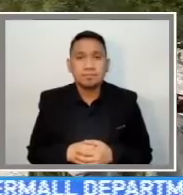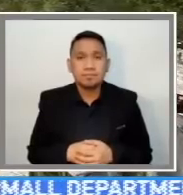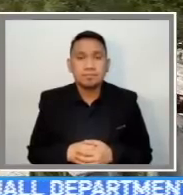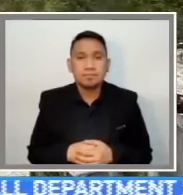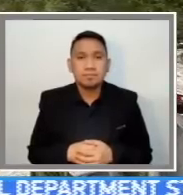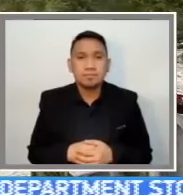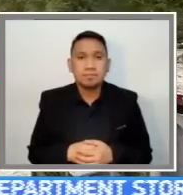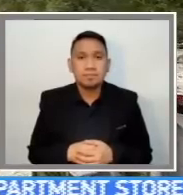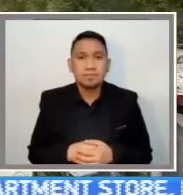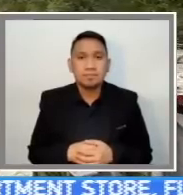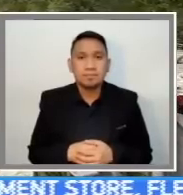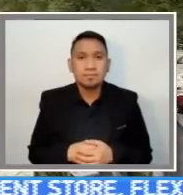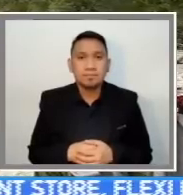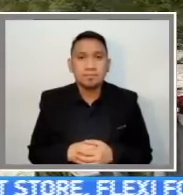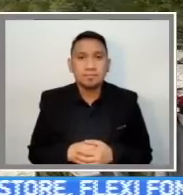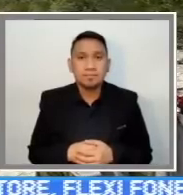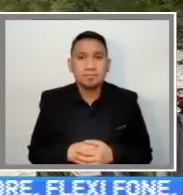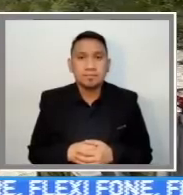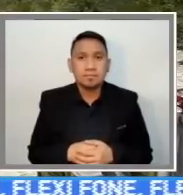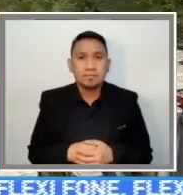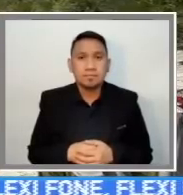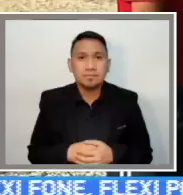or